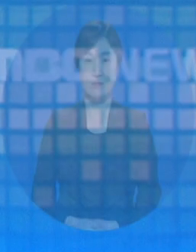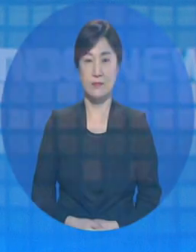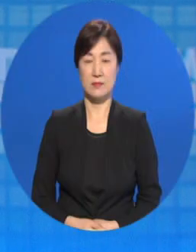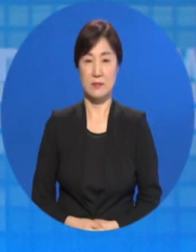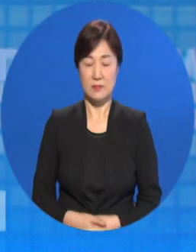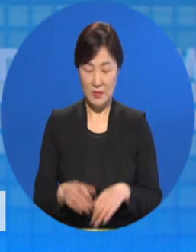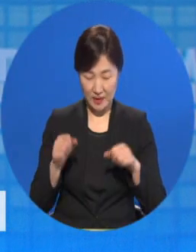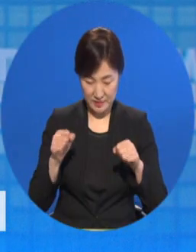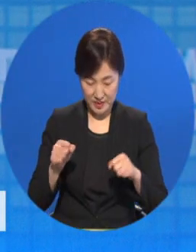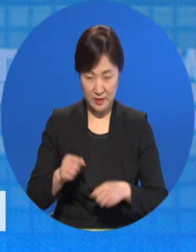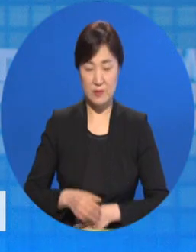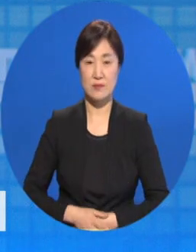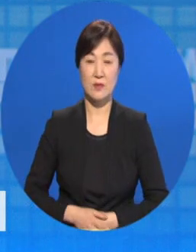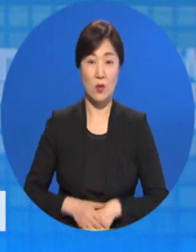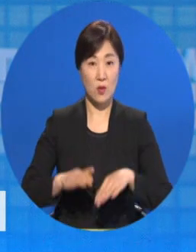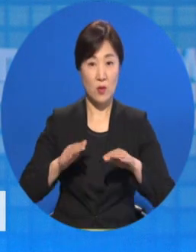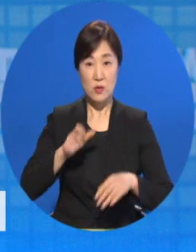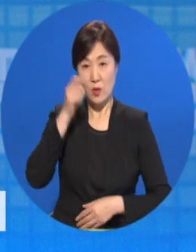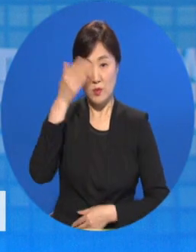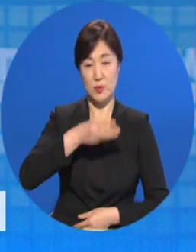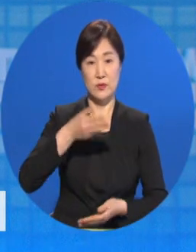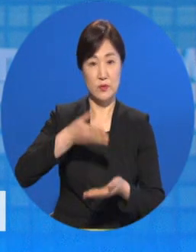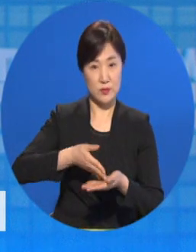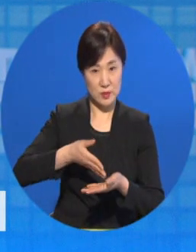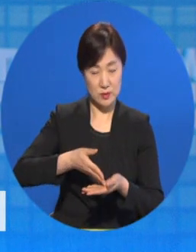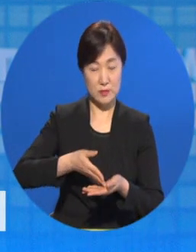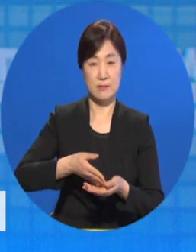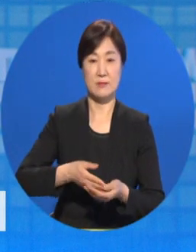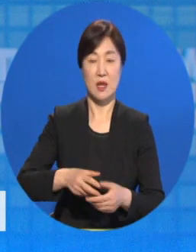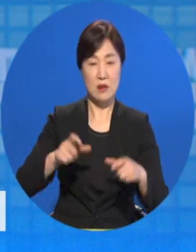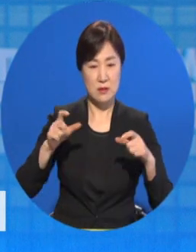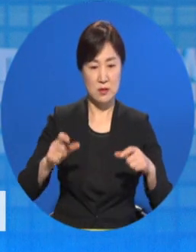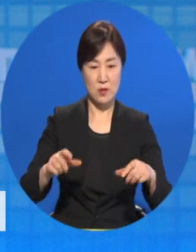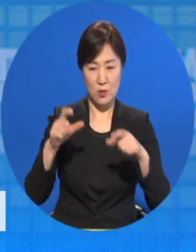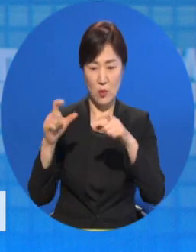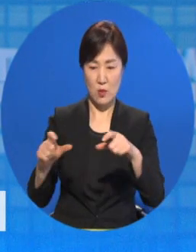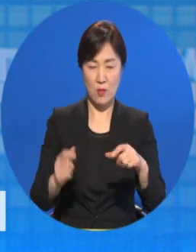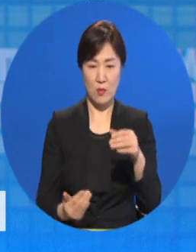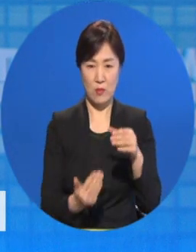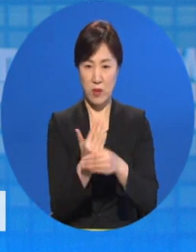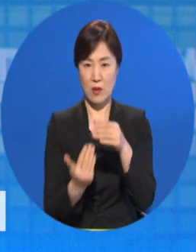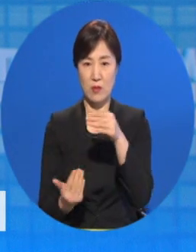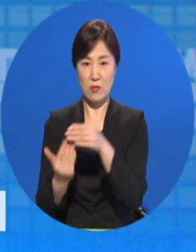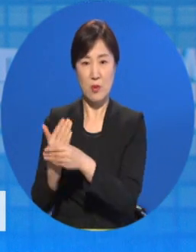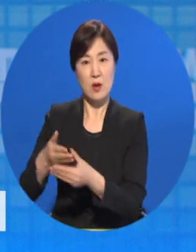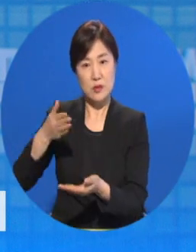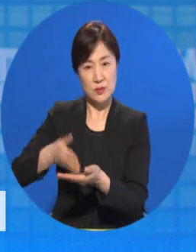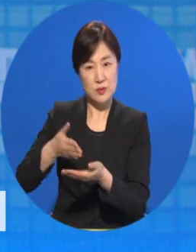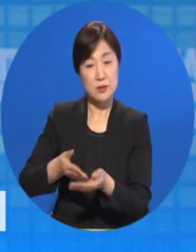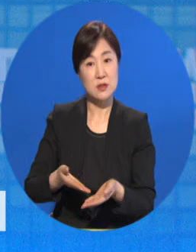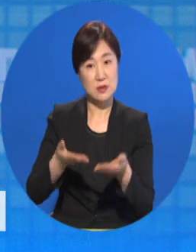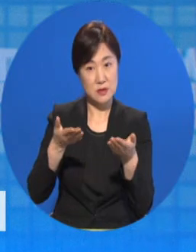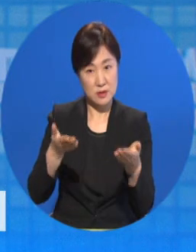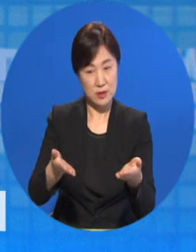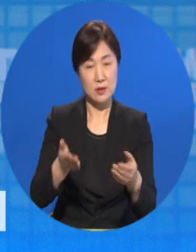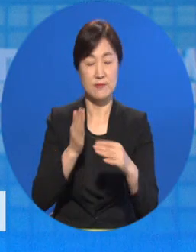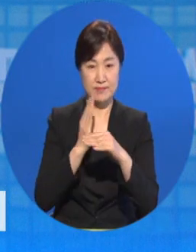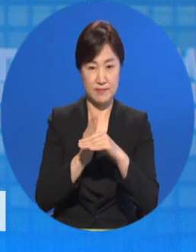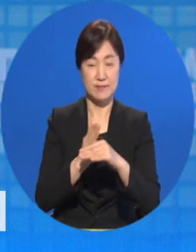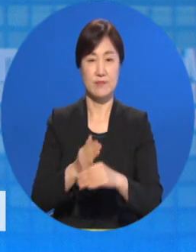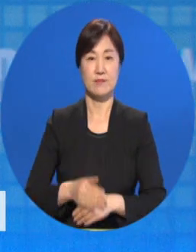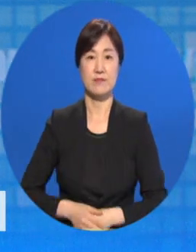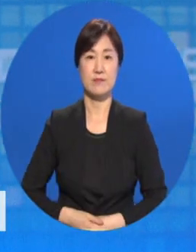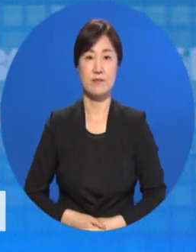여러분 안녕하십니까. 오늘 여수 MBC 뉴스데스크는 지역 곳곳에서 벌어진 사건, 사고 소식 먼저 주요 뉴스로